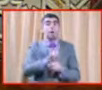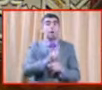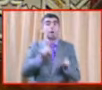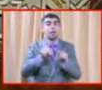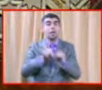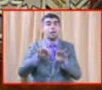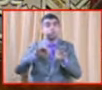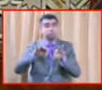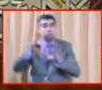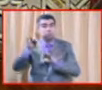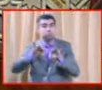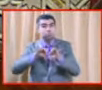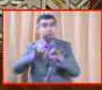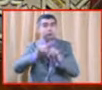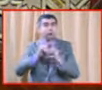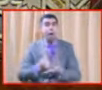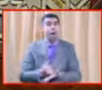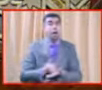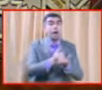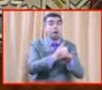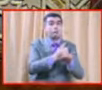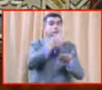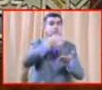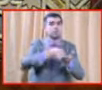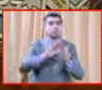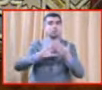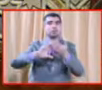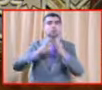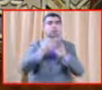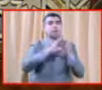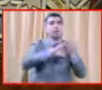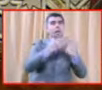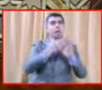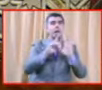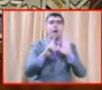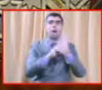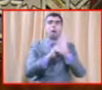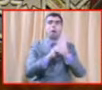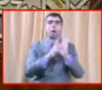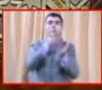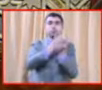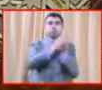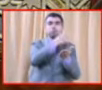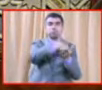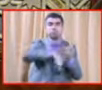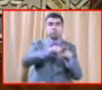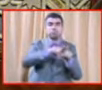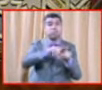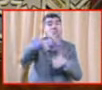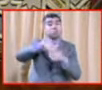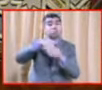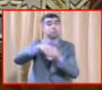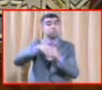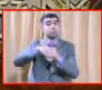المعايير المعتمدة في تقديم المنح للجمعيات الحقوقية للسيدات والسادة النواب